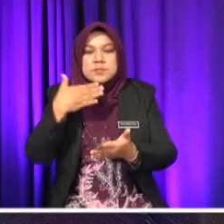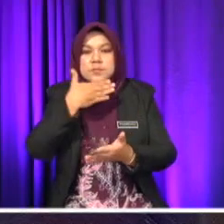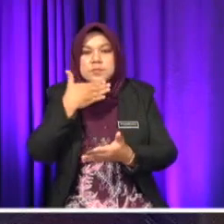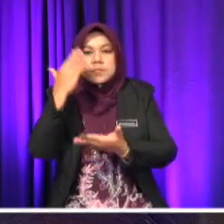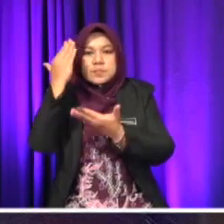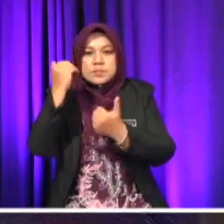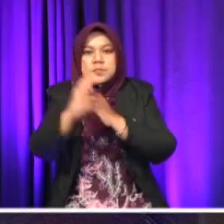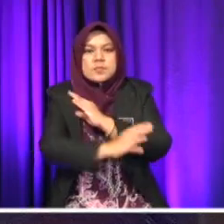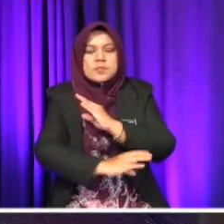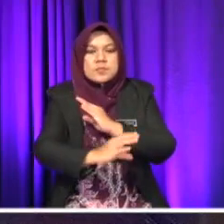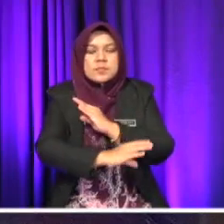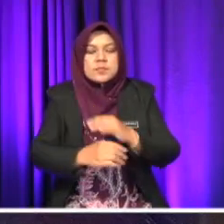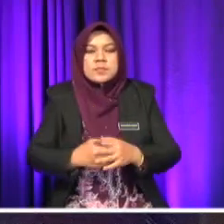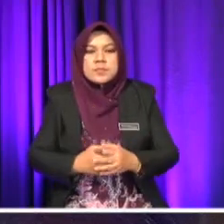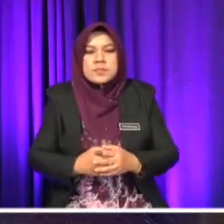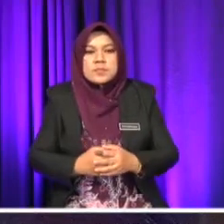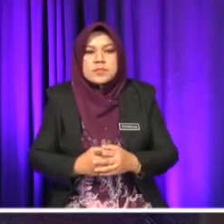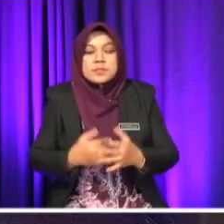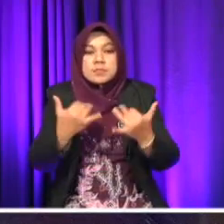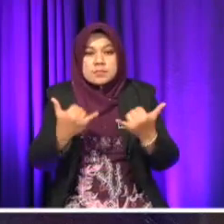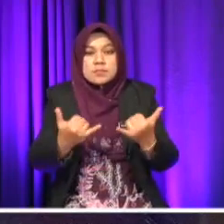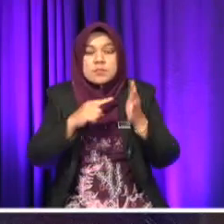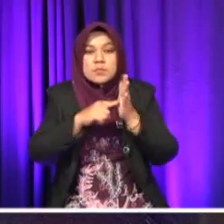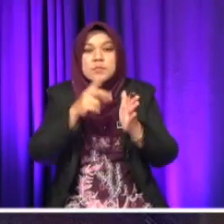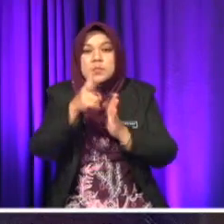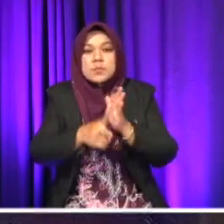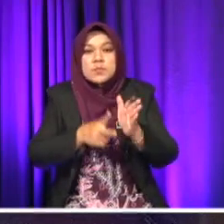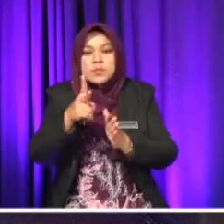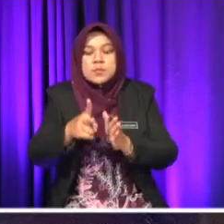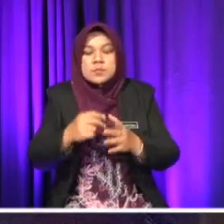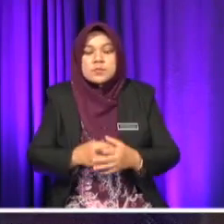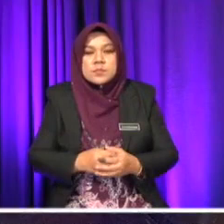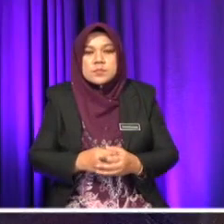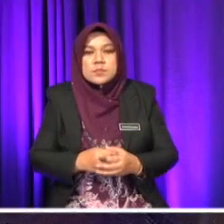dan sekarang ini katanya ada satu paparan video yang Diko presiden